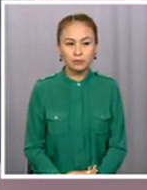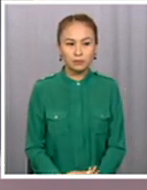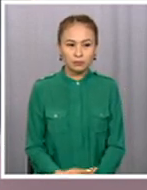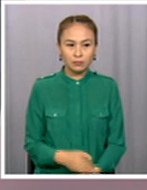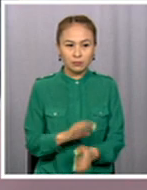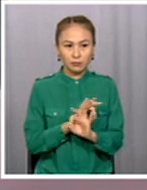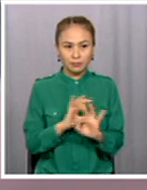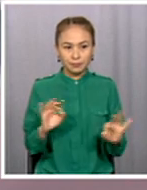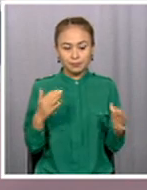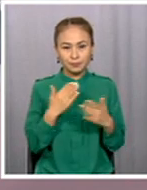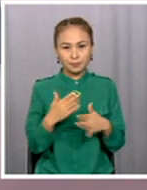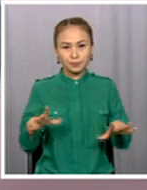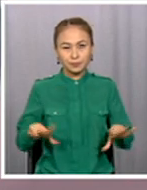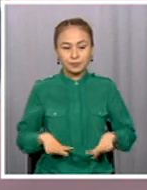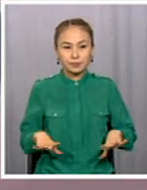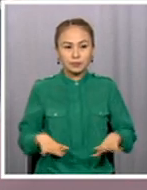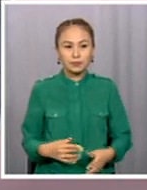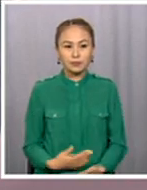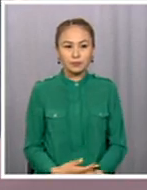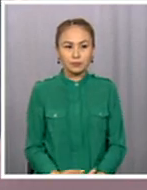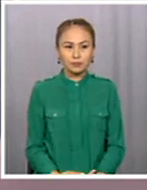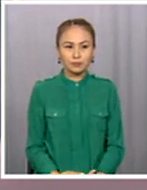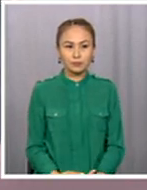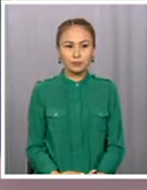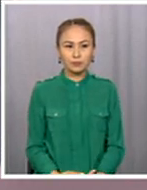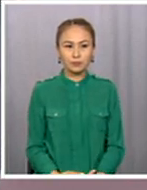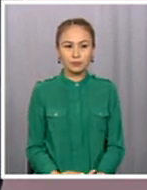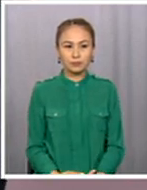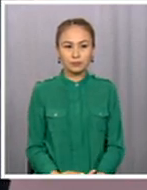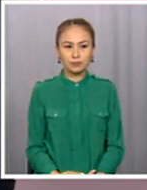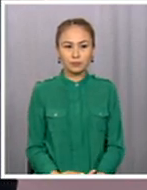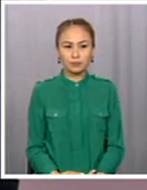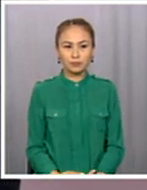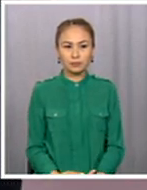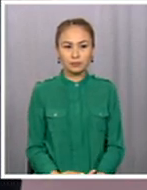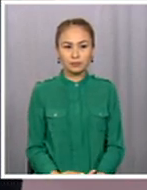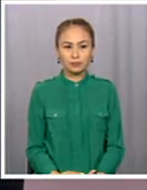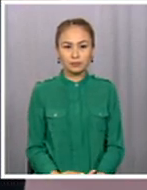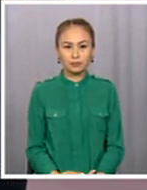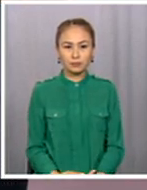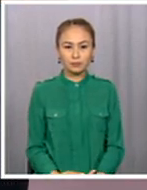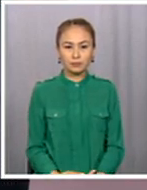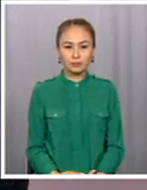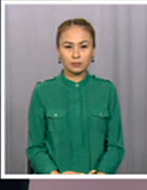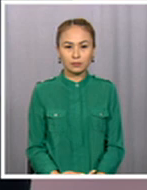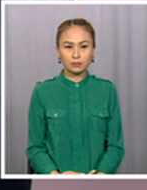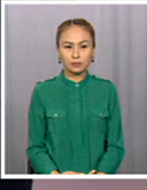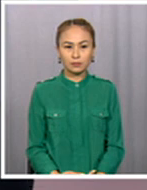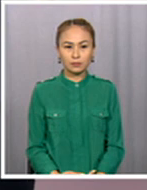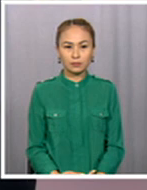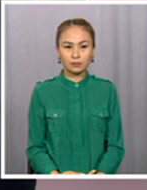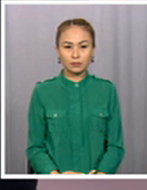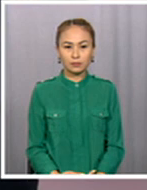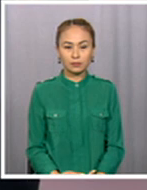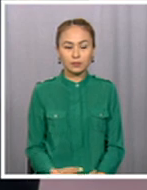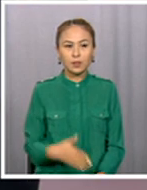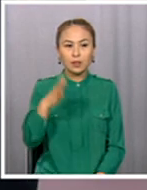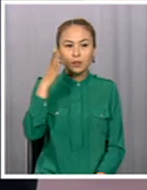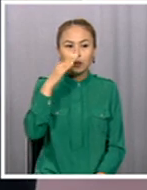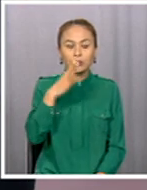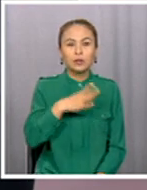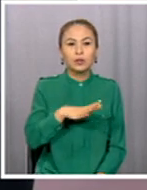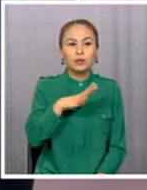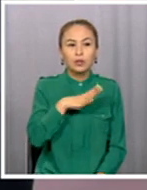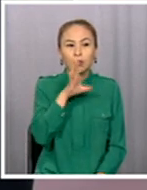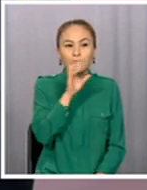Жарайсыңдар, бұл жылқының дыбысы. Жақсы балалар, ендеше ит не үшін үреді